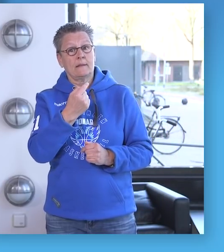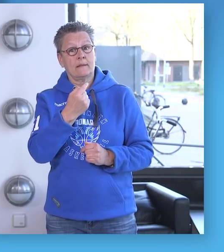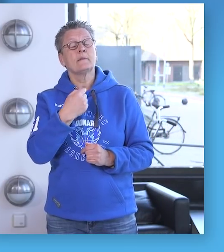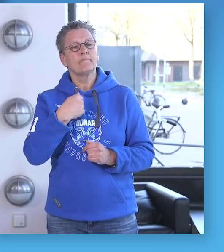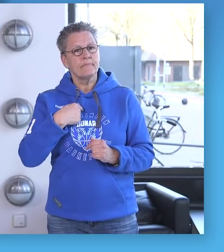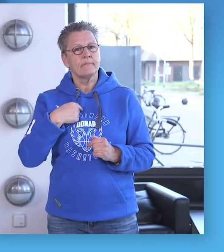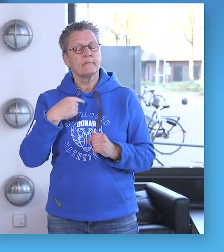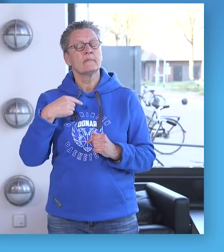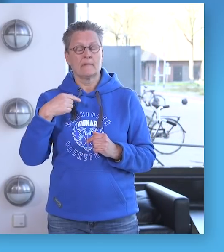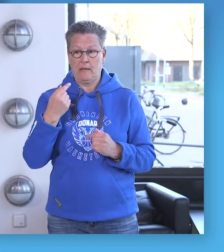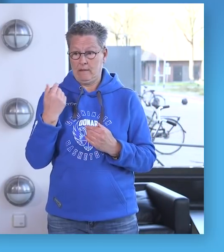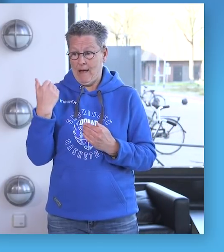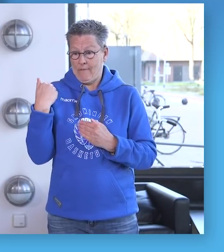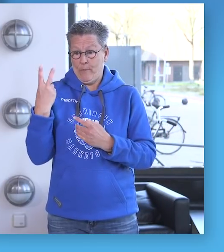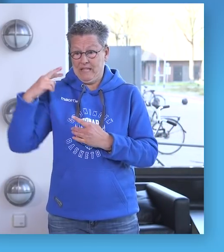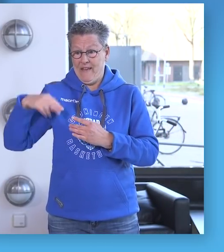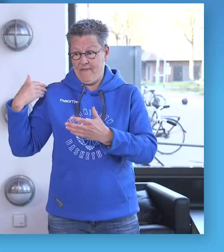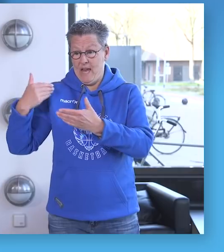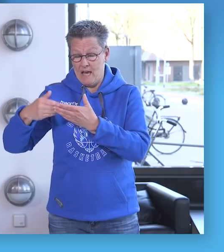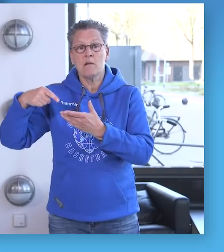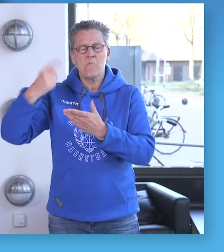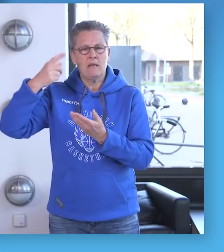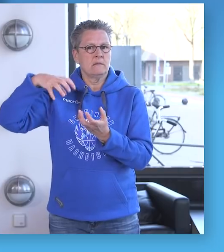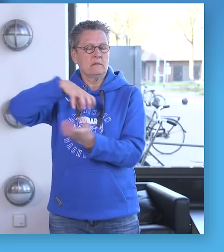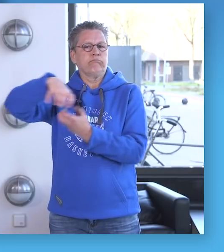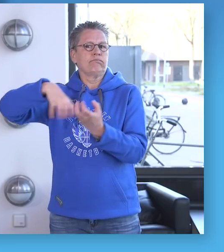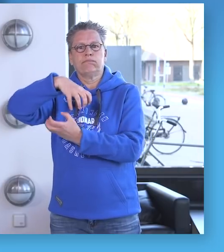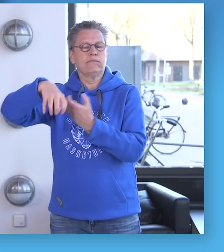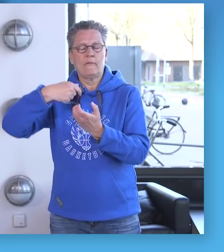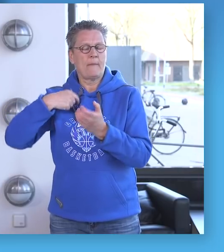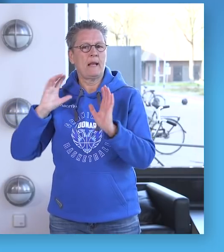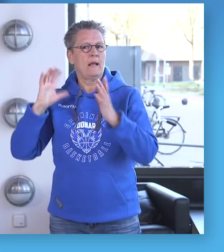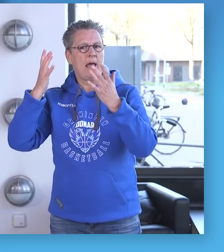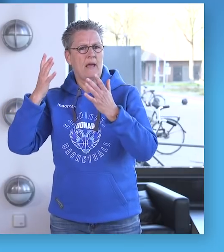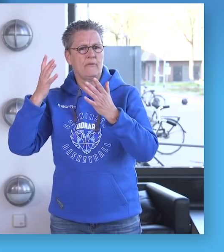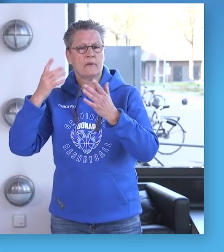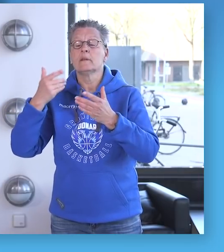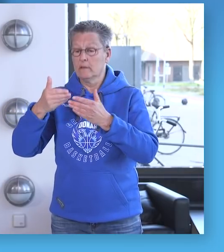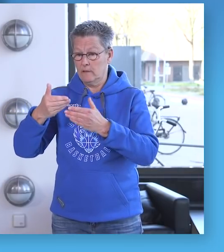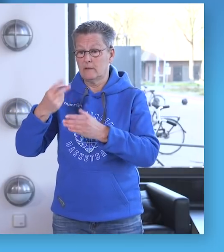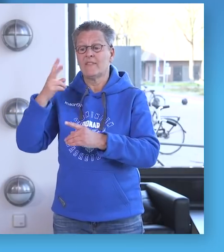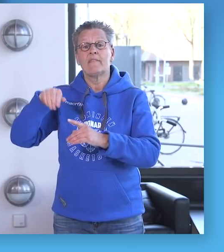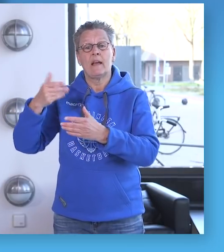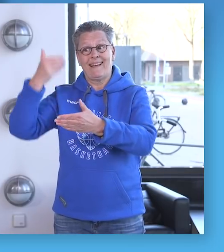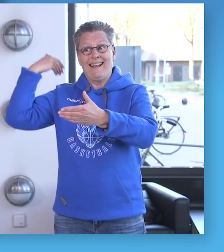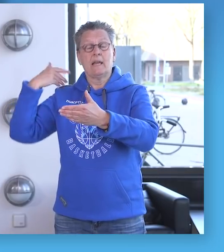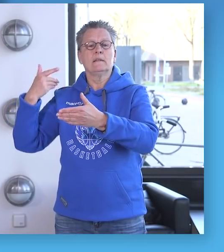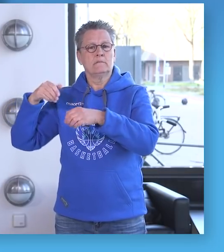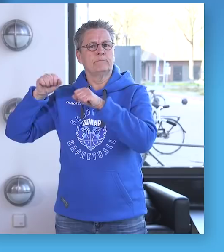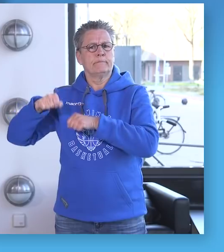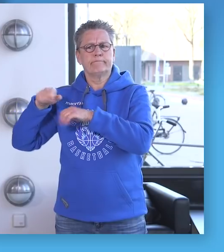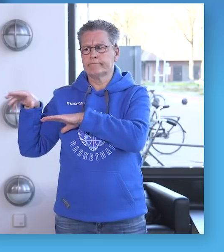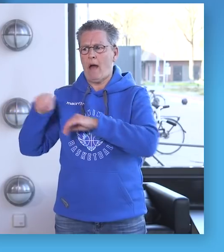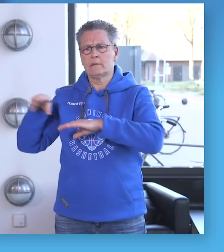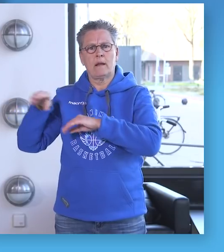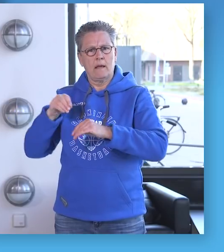de meest hectische 2 weken in mijn leven zijn geweest. Omdat toen er 2 weken geleden allerlei maatregelen kwamen. We als